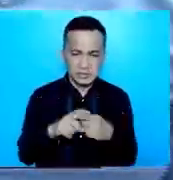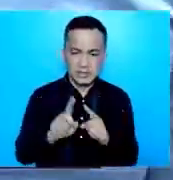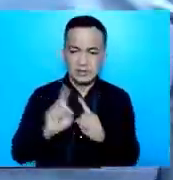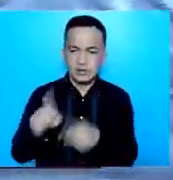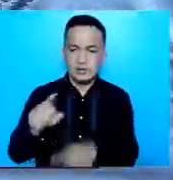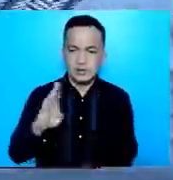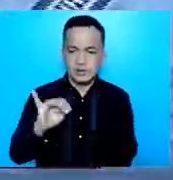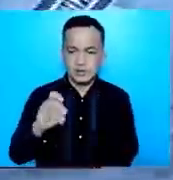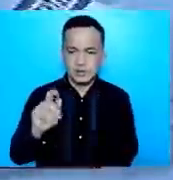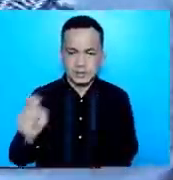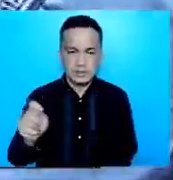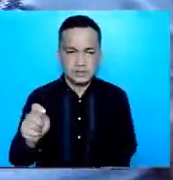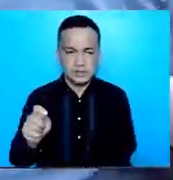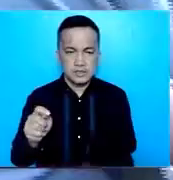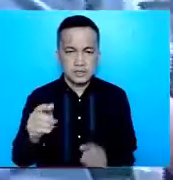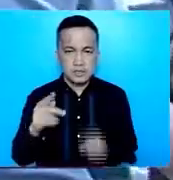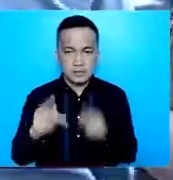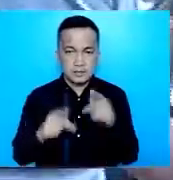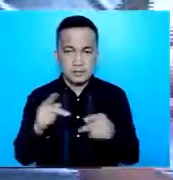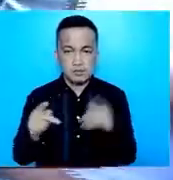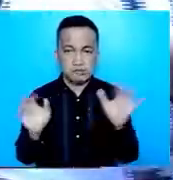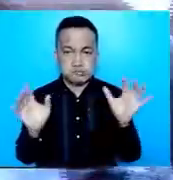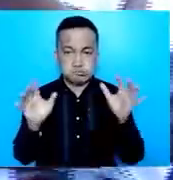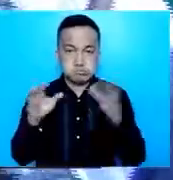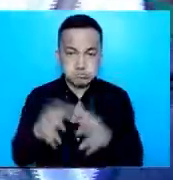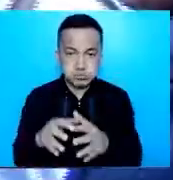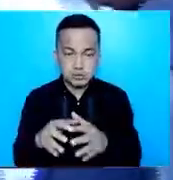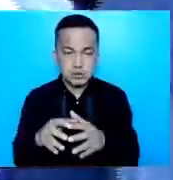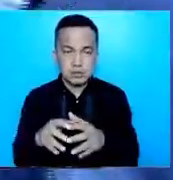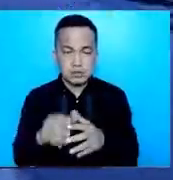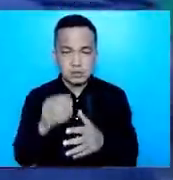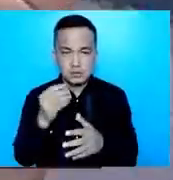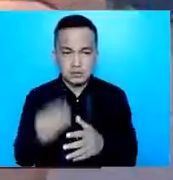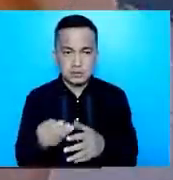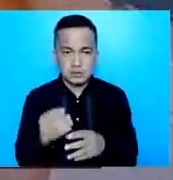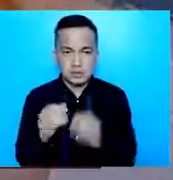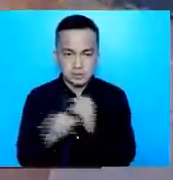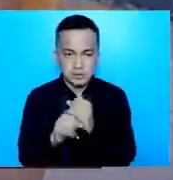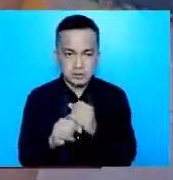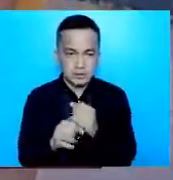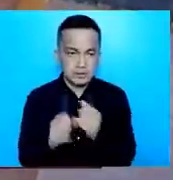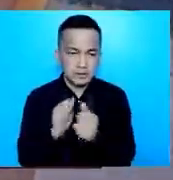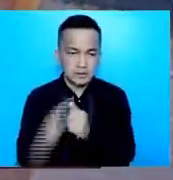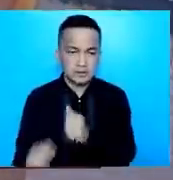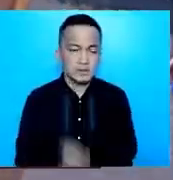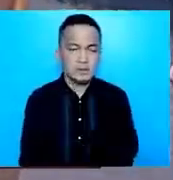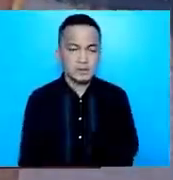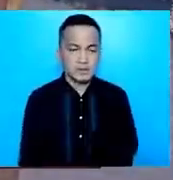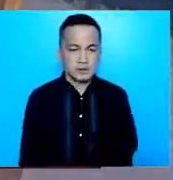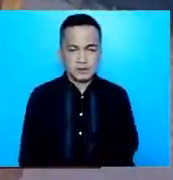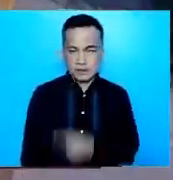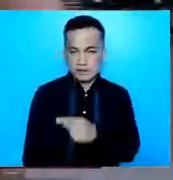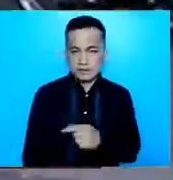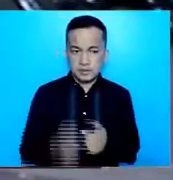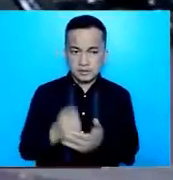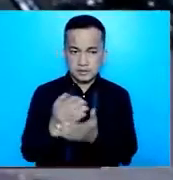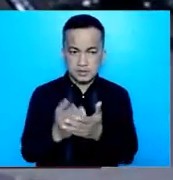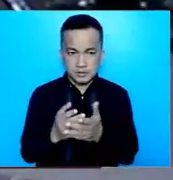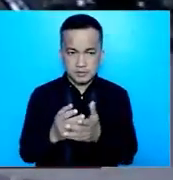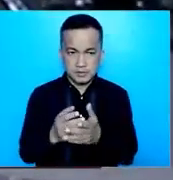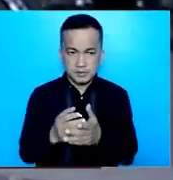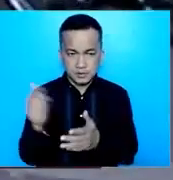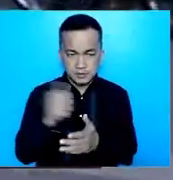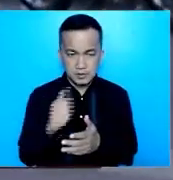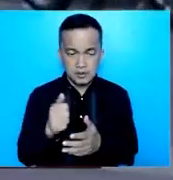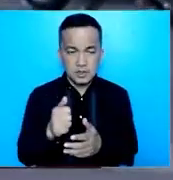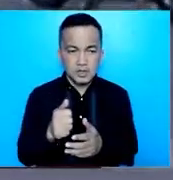nag-uunahan tuloy ang mga commuter na makasakay kapag may ilang jeep na dumadaan. Ang ilang commuter, nangangamba kung paano